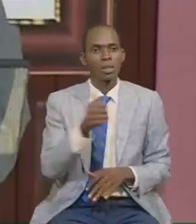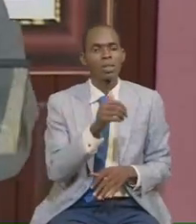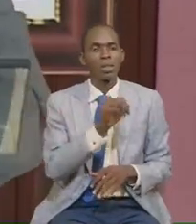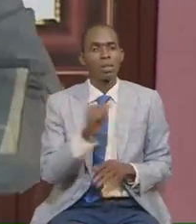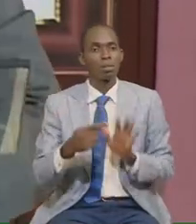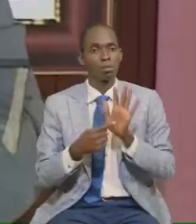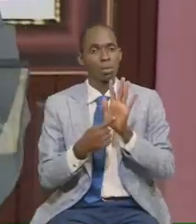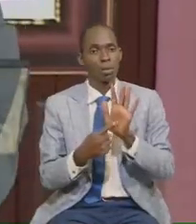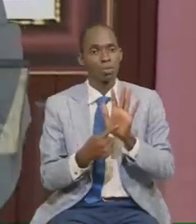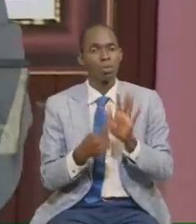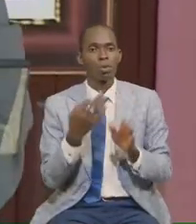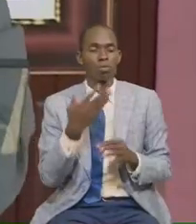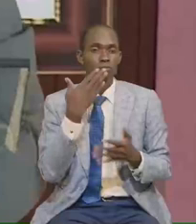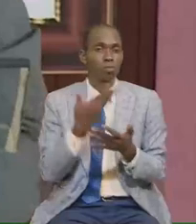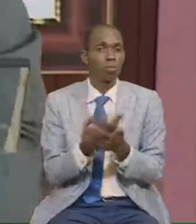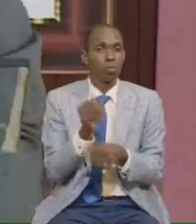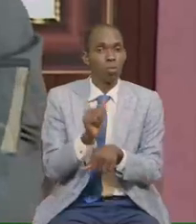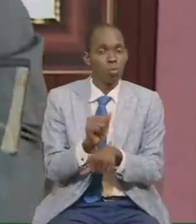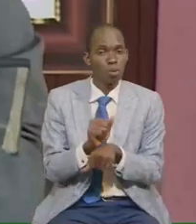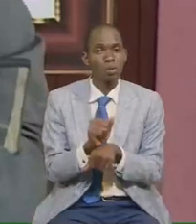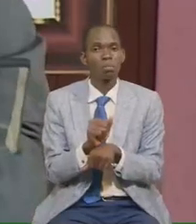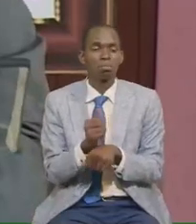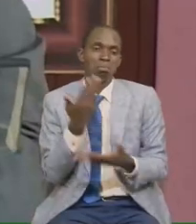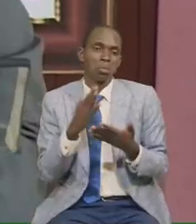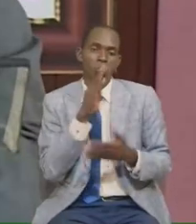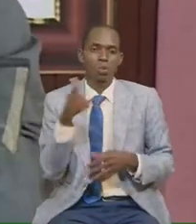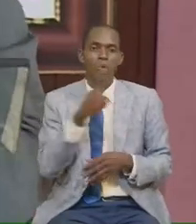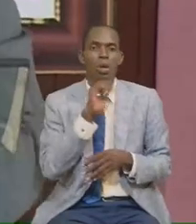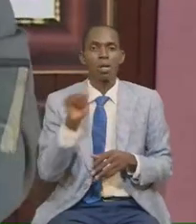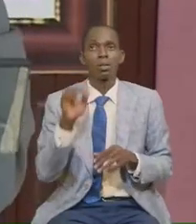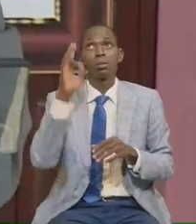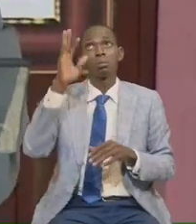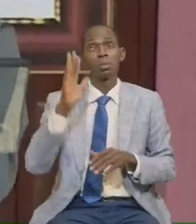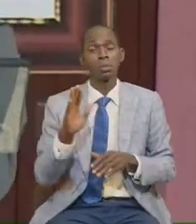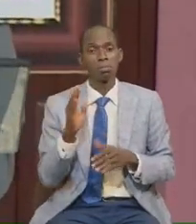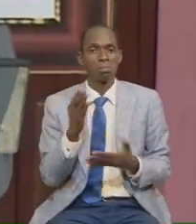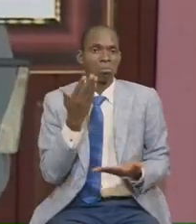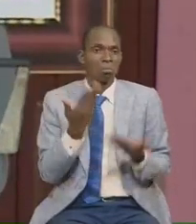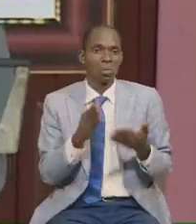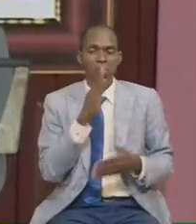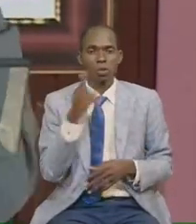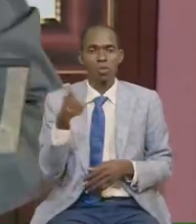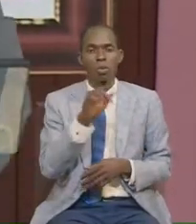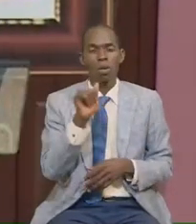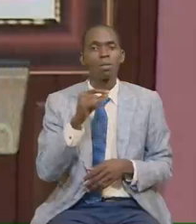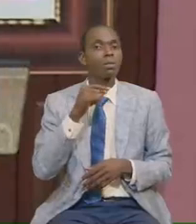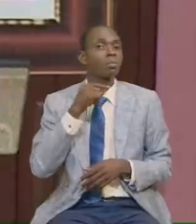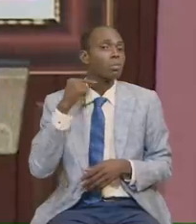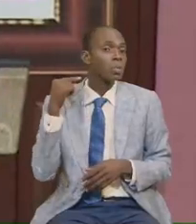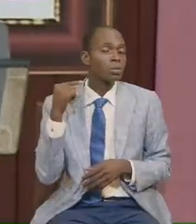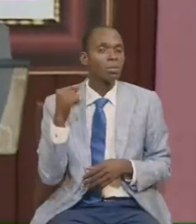tous égards un modèle de bonnes œuvres. Peut-être tu es prédicateur. Peut-être tu es un pasteur. Mais tu